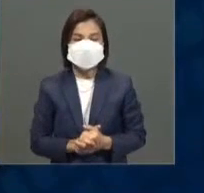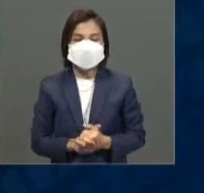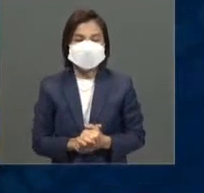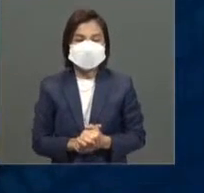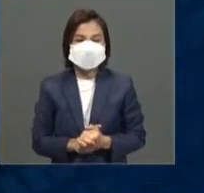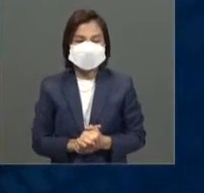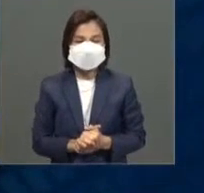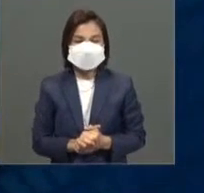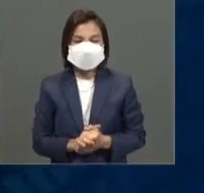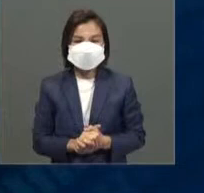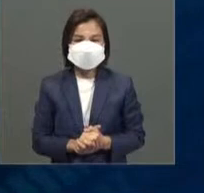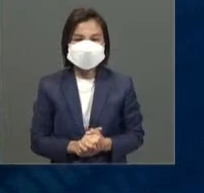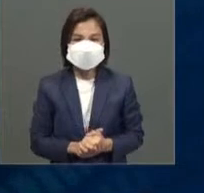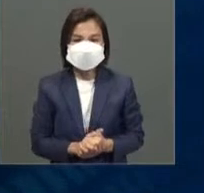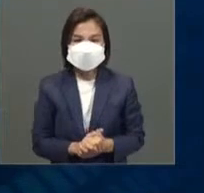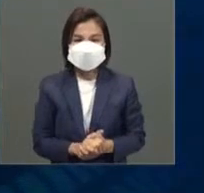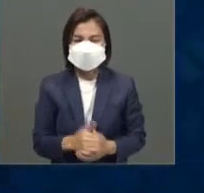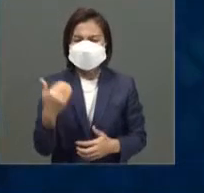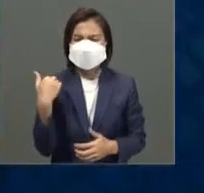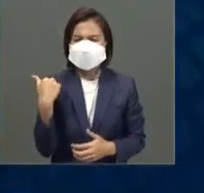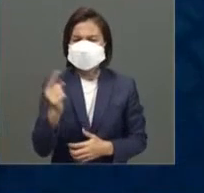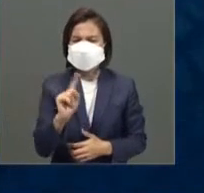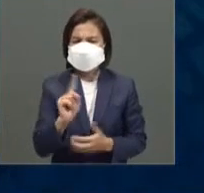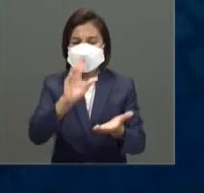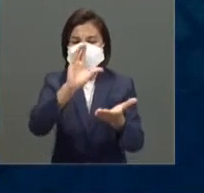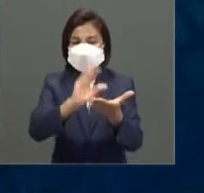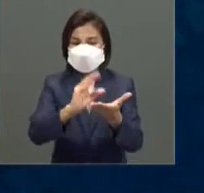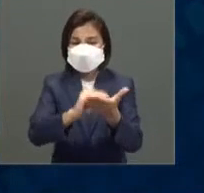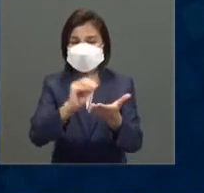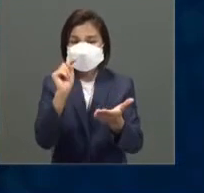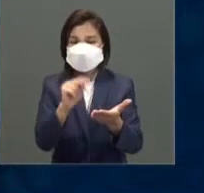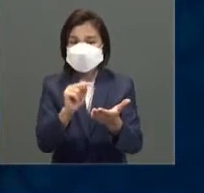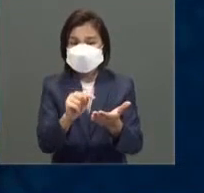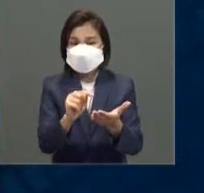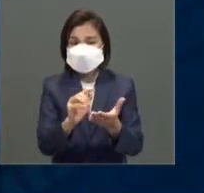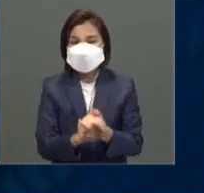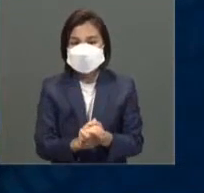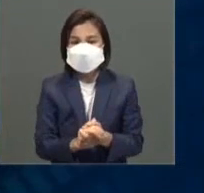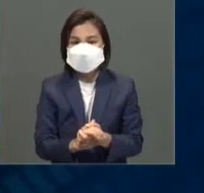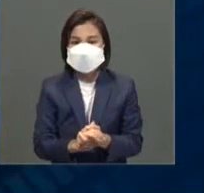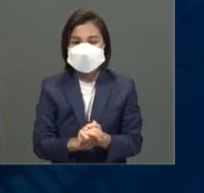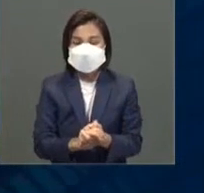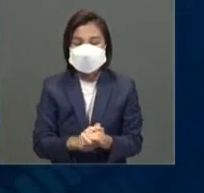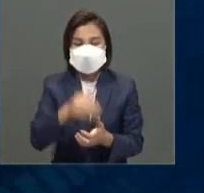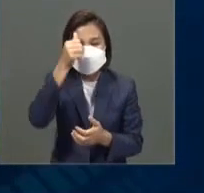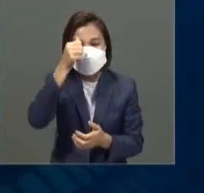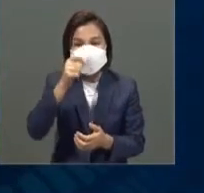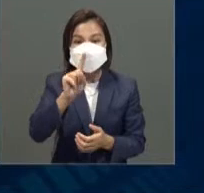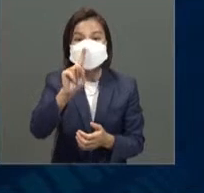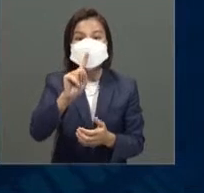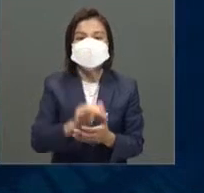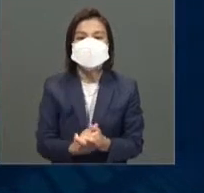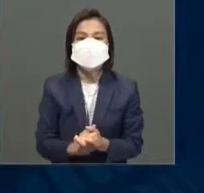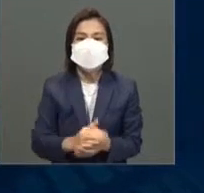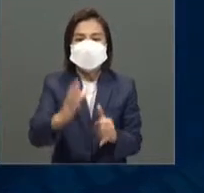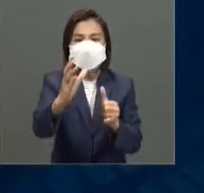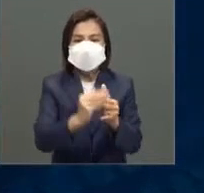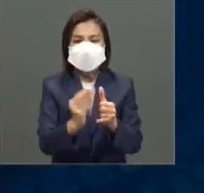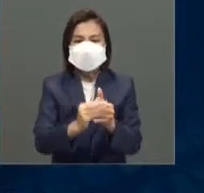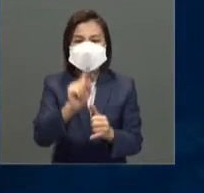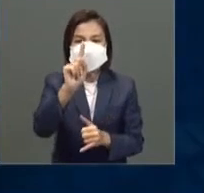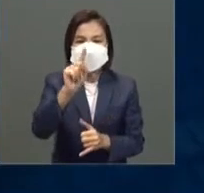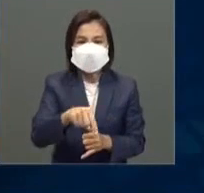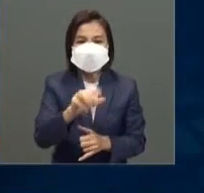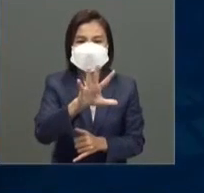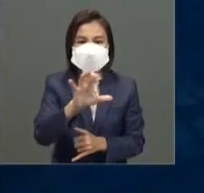ครับเราได้มีตัวเลขที่เข้ามาก็คือรอบ24ชั่วโมงนี้ 1,523 ราย